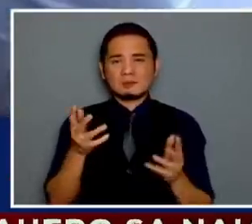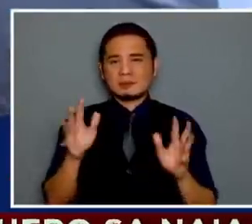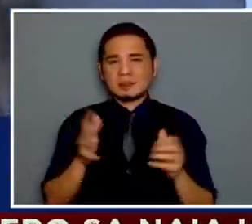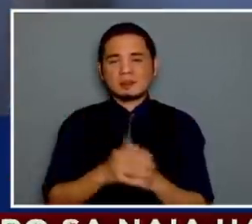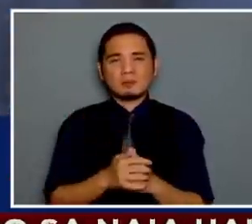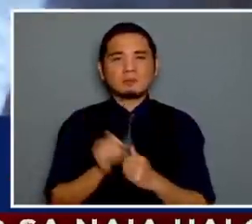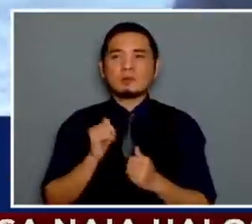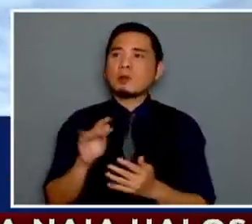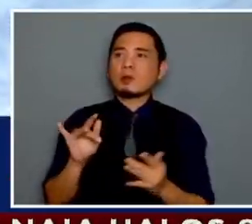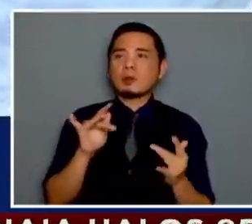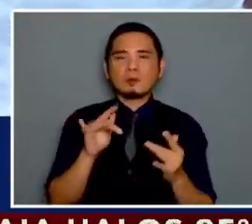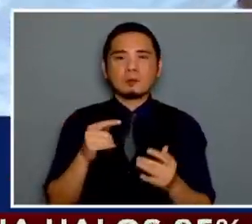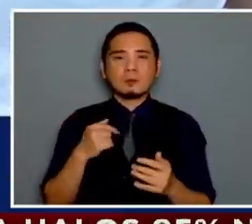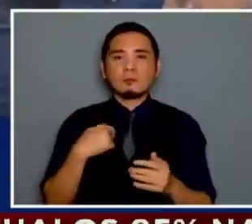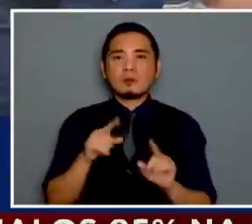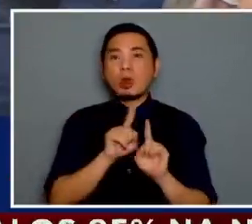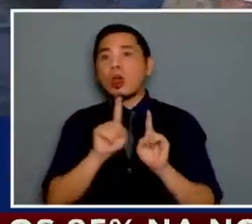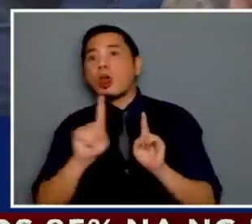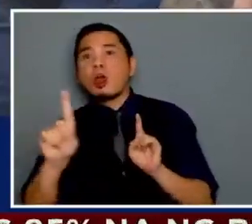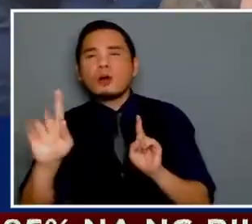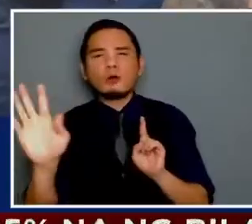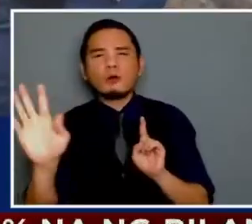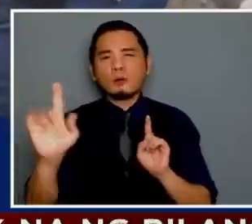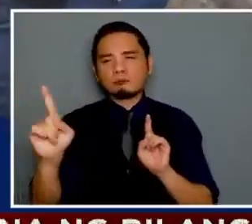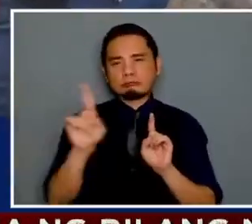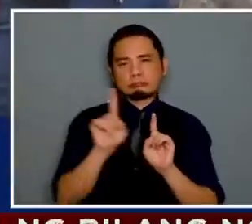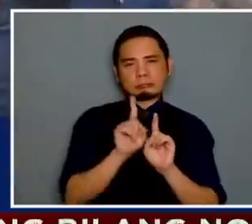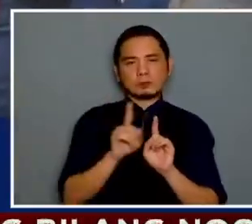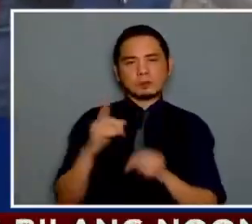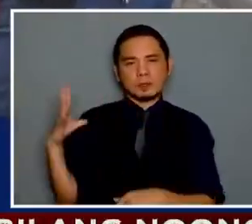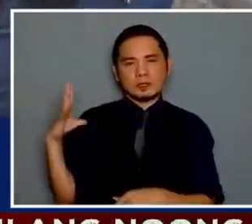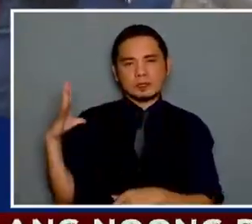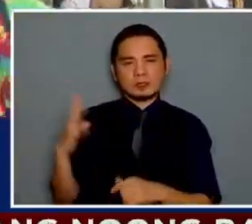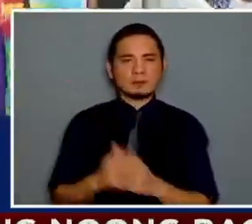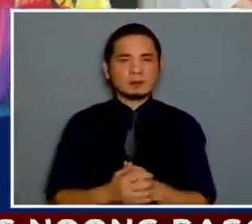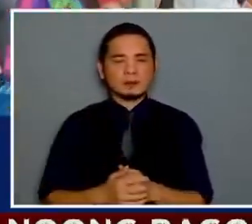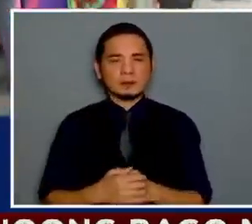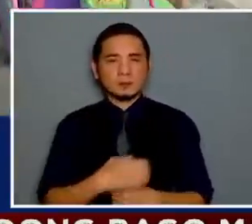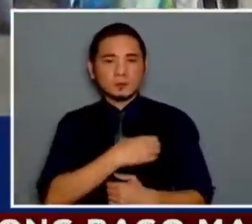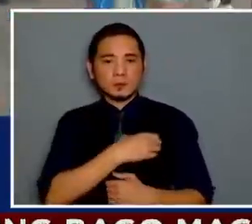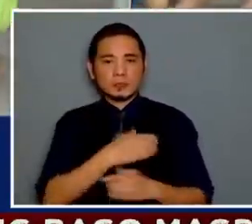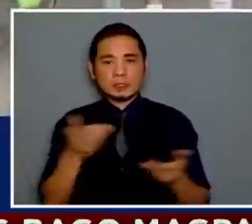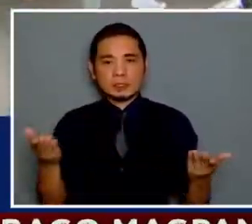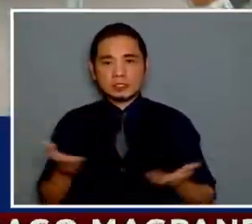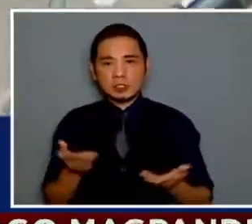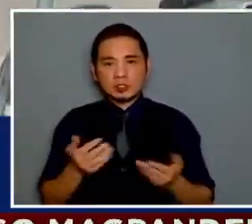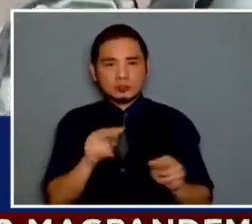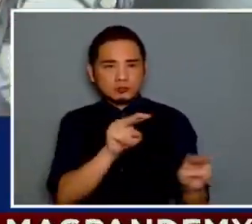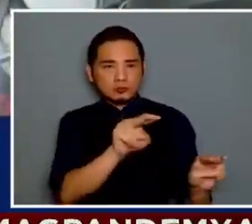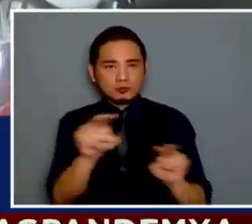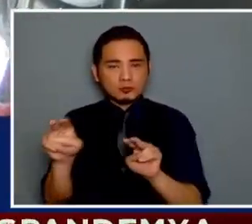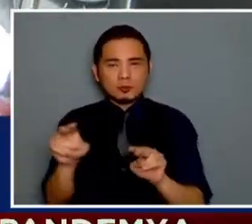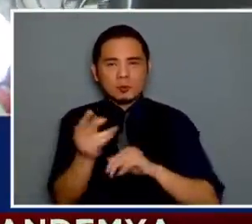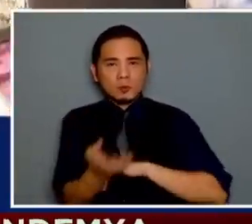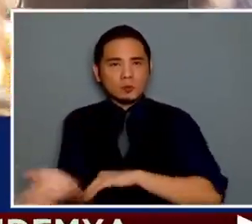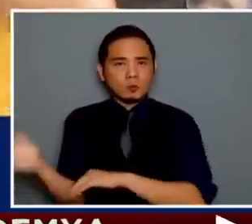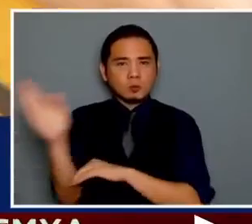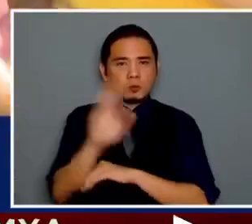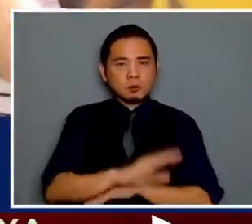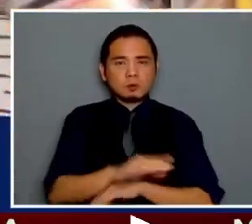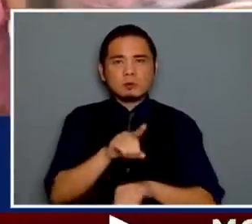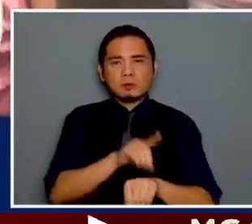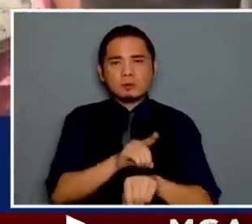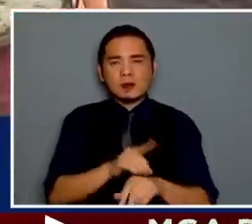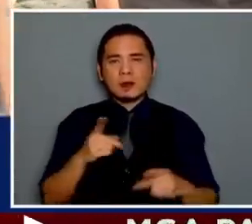mauna, maghintayan na lang po pag gano'n. Pinaintig na rin ang police visibility dito. 24 hours naka-duty ang mga police sa mga tent